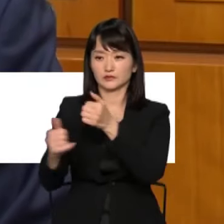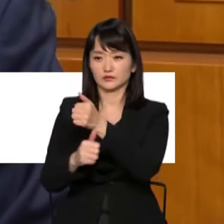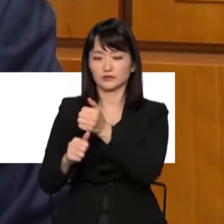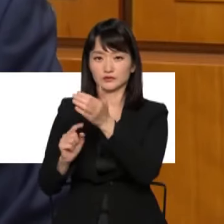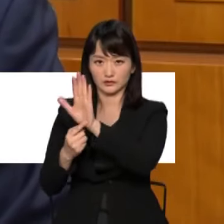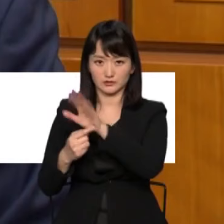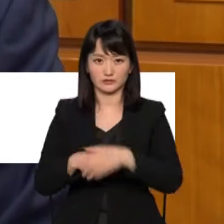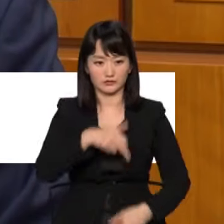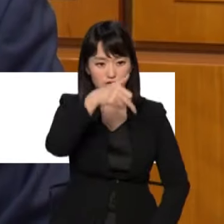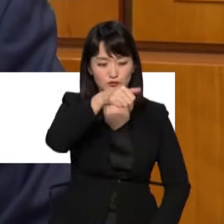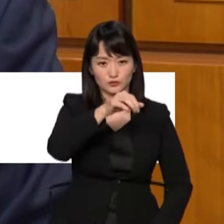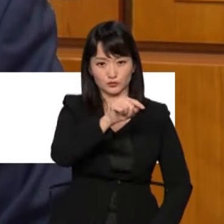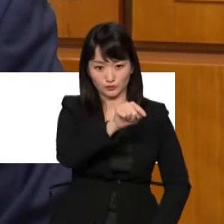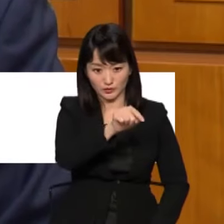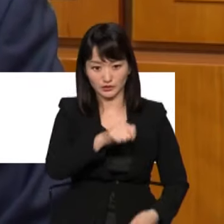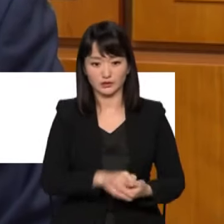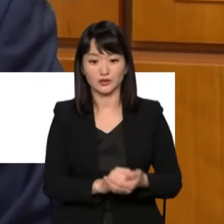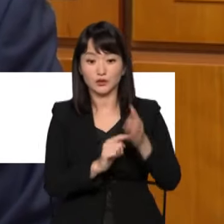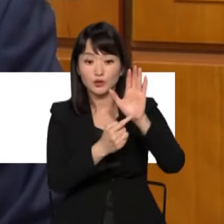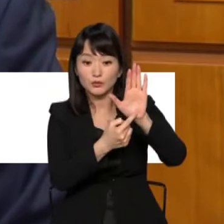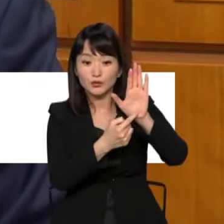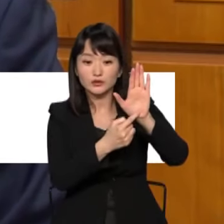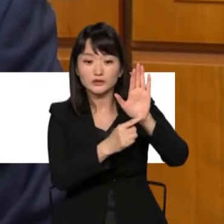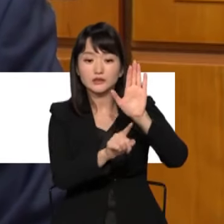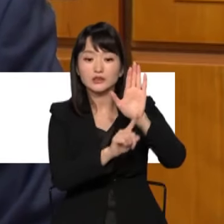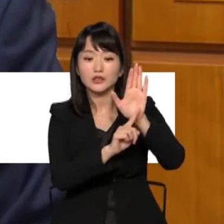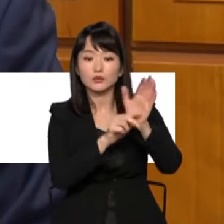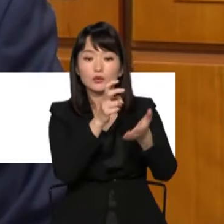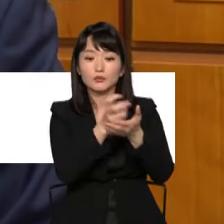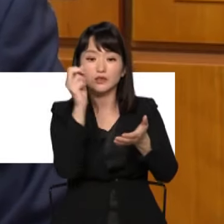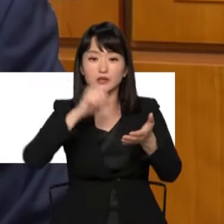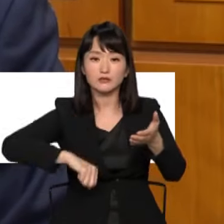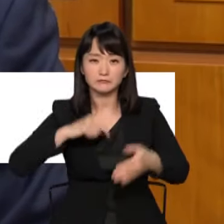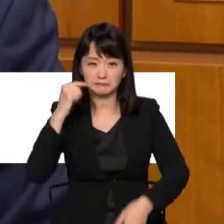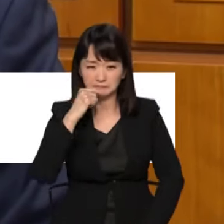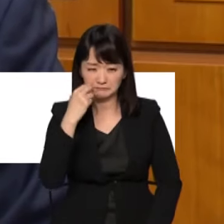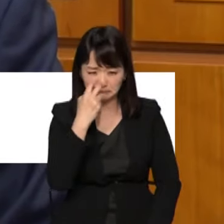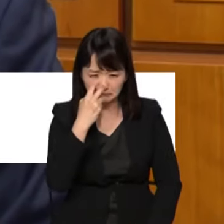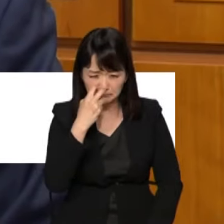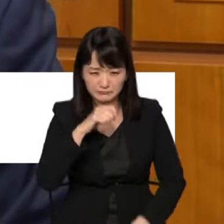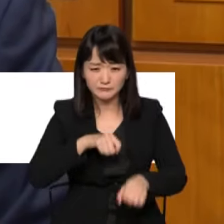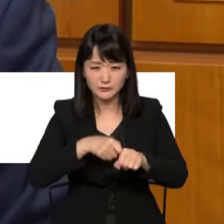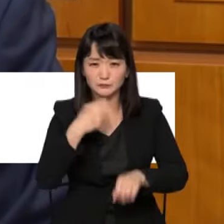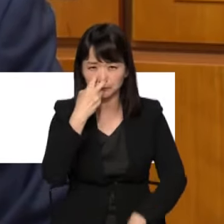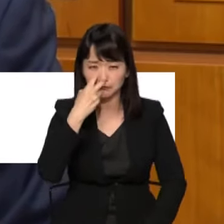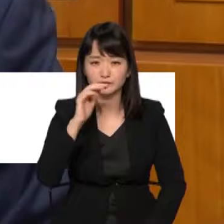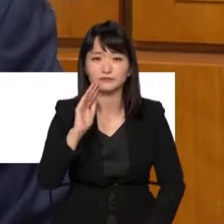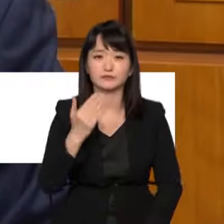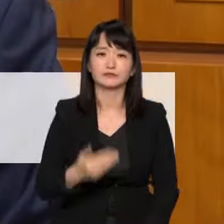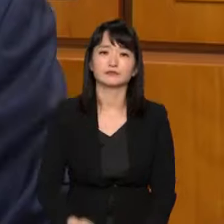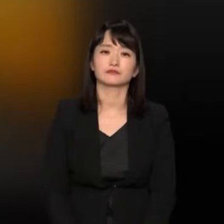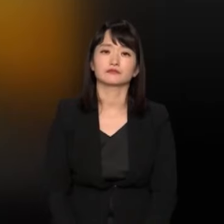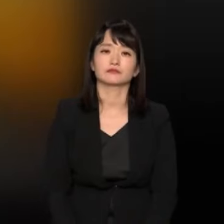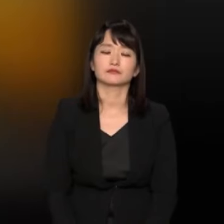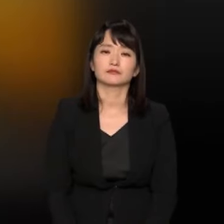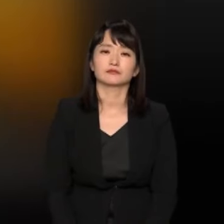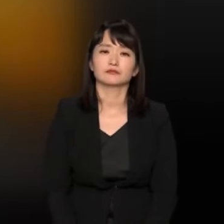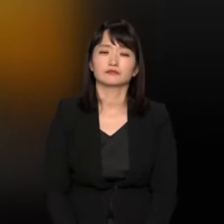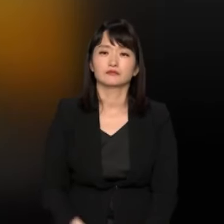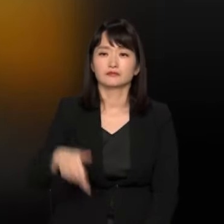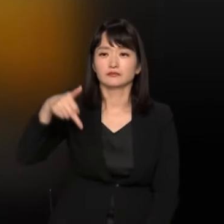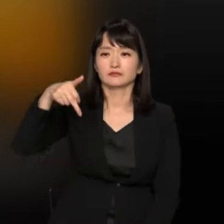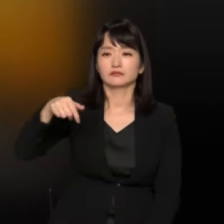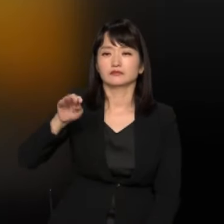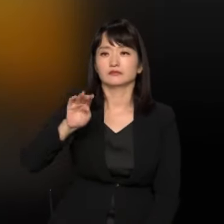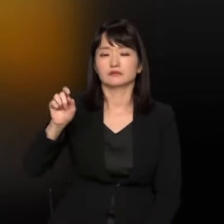쿠팡의 표시 강목 위반 혐의에 대해서 철저히 조사하고 처벌을 검토해야 할 것입니다 쿠팡